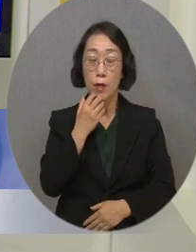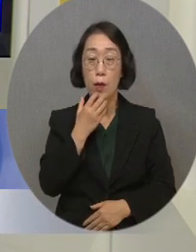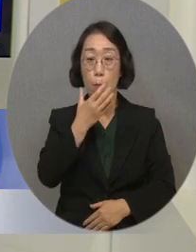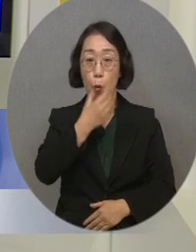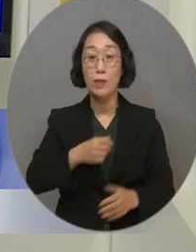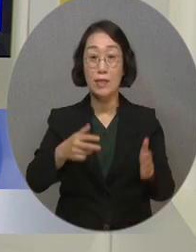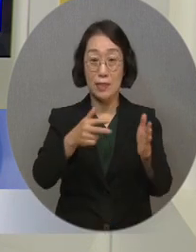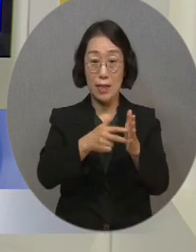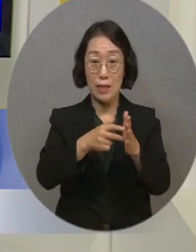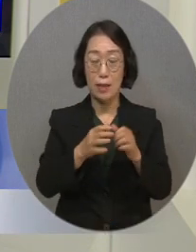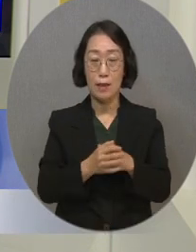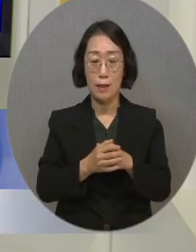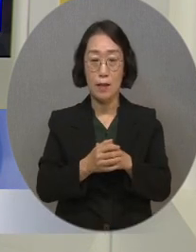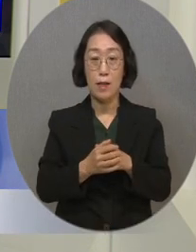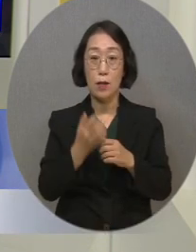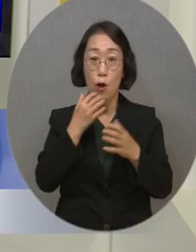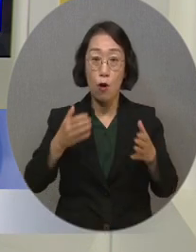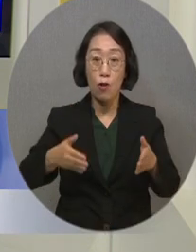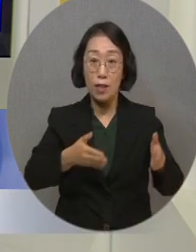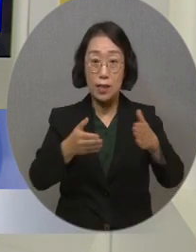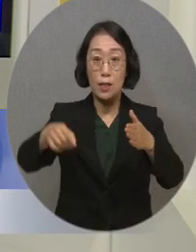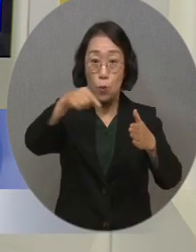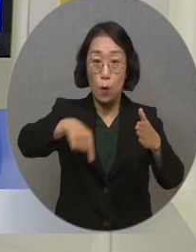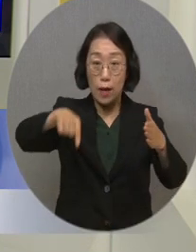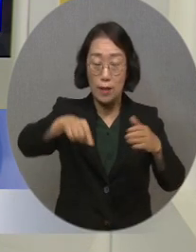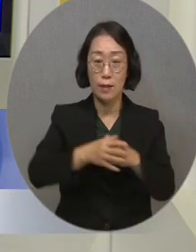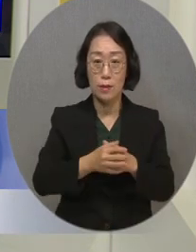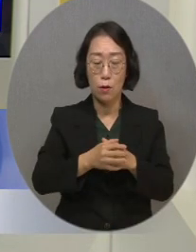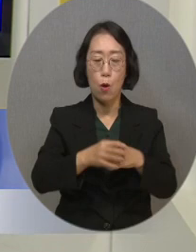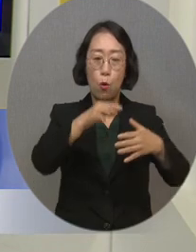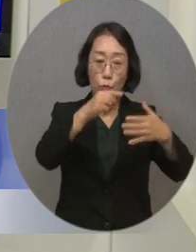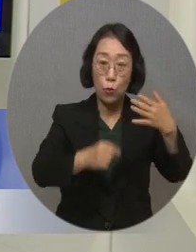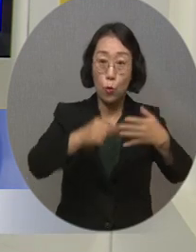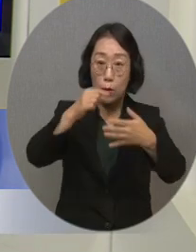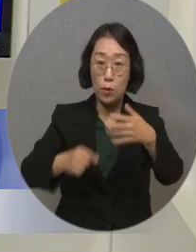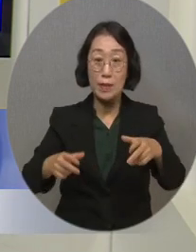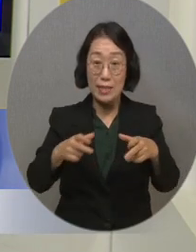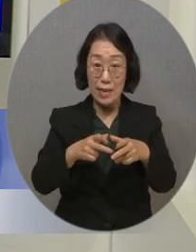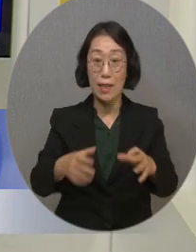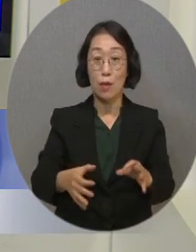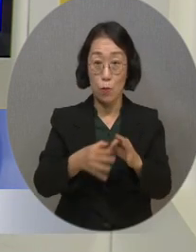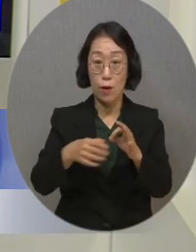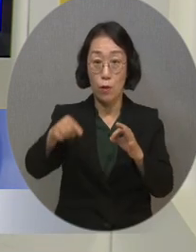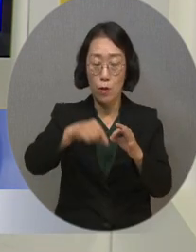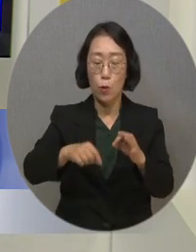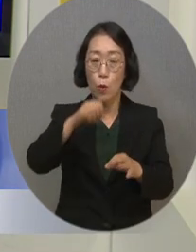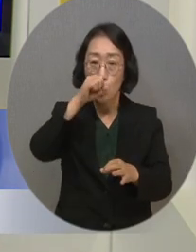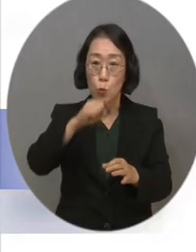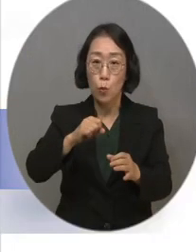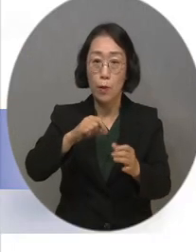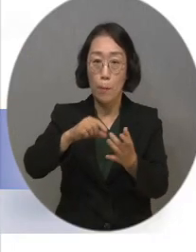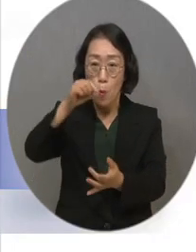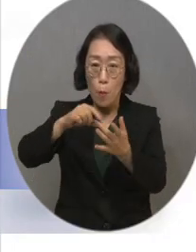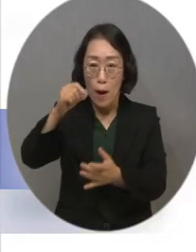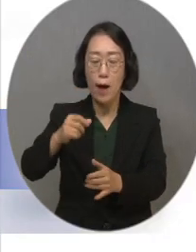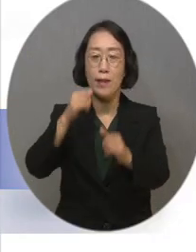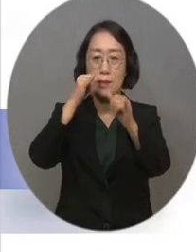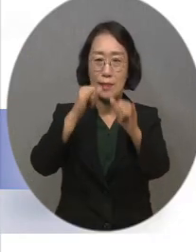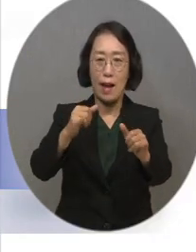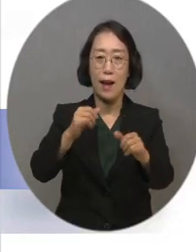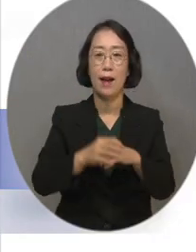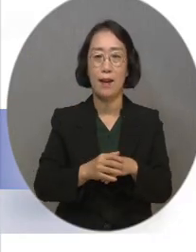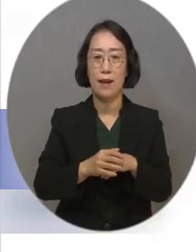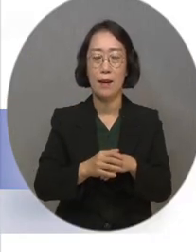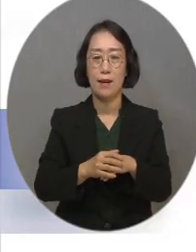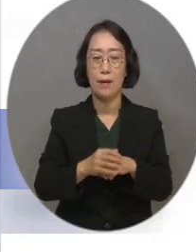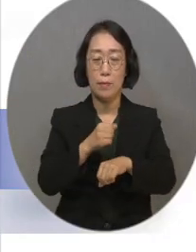도내에서 진행되는 여러 장애인 서비스 프로그램 가운데 우수 서비스 프로그램을 발굴해 시상을 합니다 공모 기간은